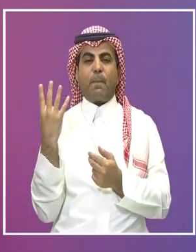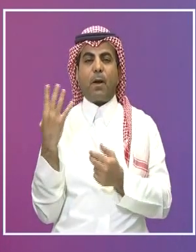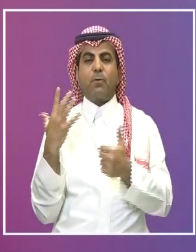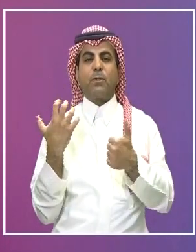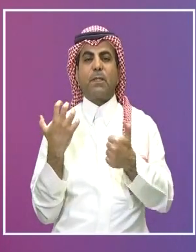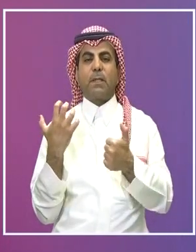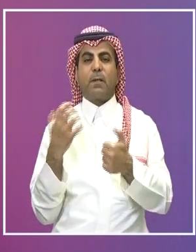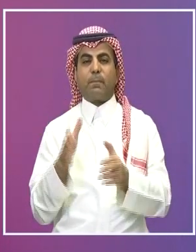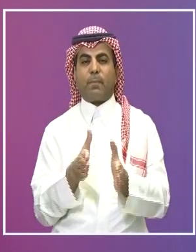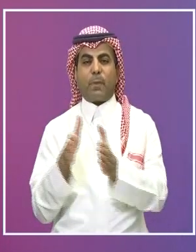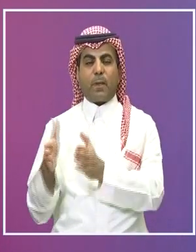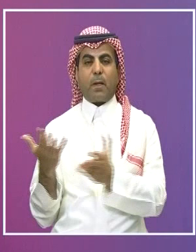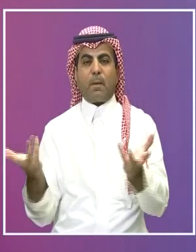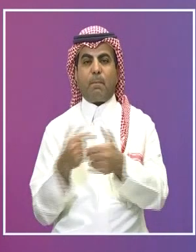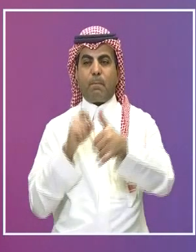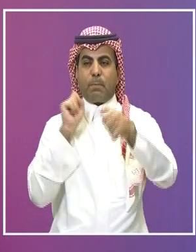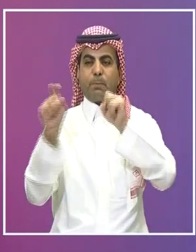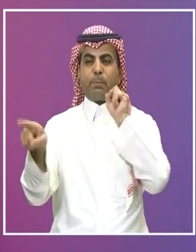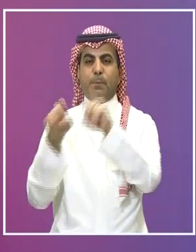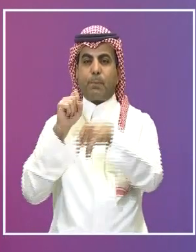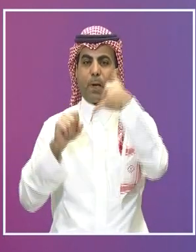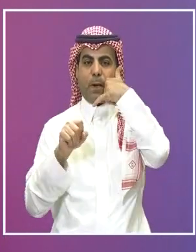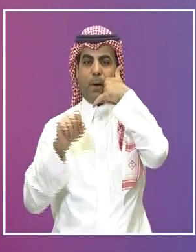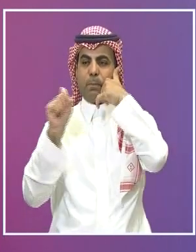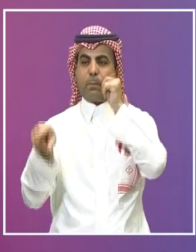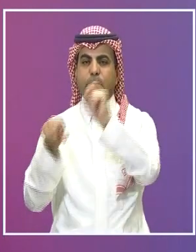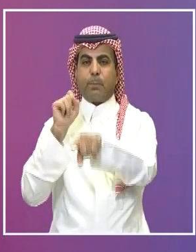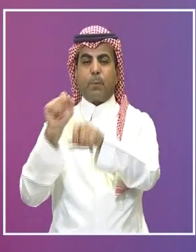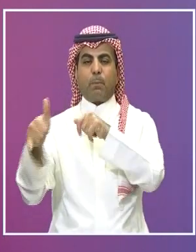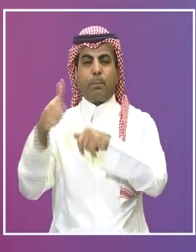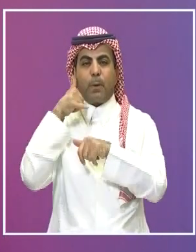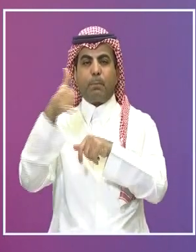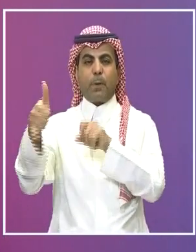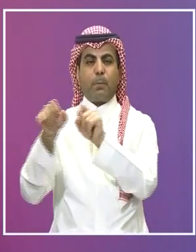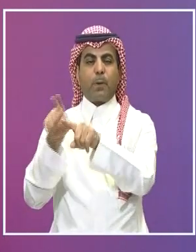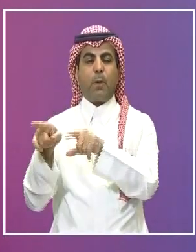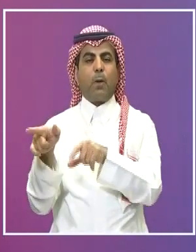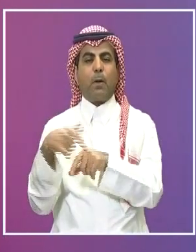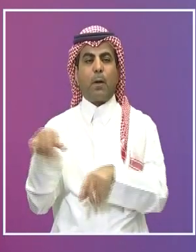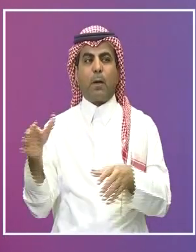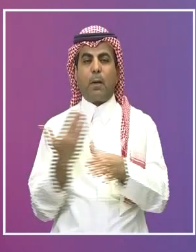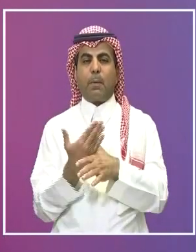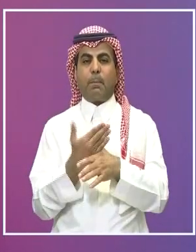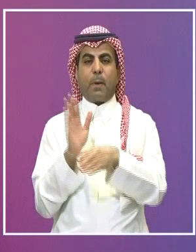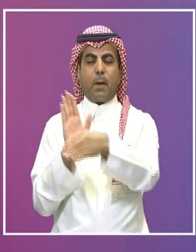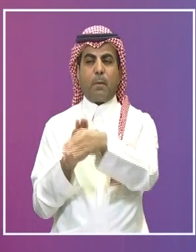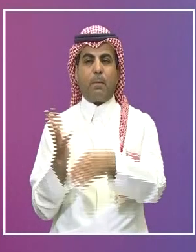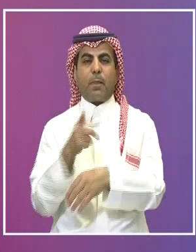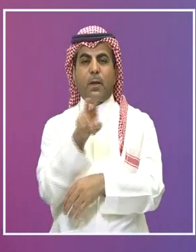57,864. بلغ عدد البلاغات الواردة للوزارة بشأن مخالفات الإجراءات الاحترازية والتدابير الوقائية